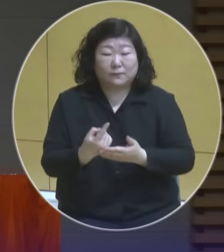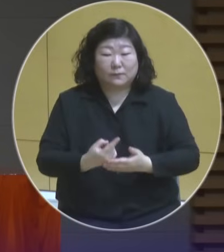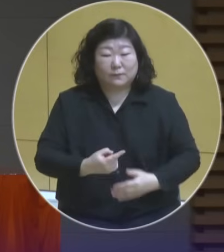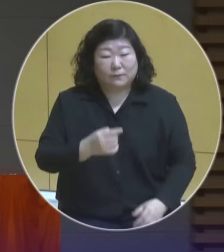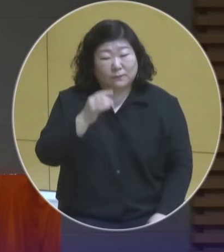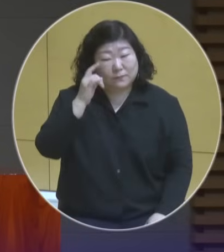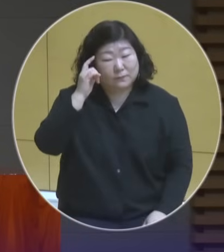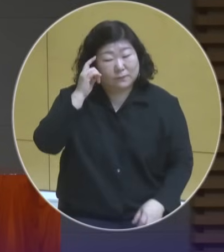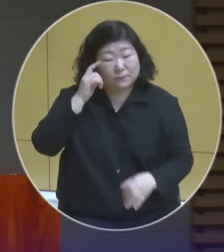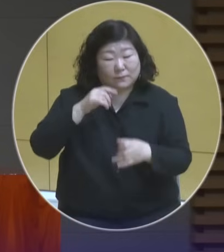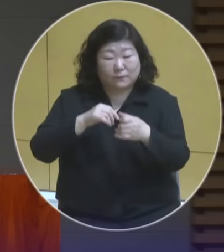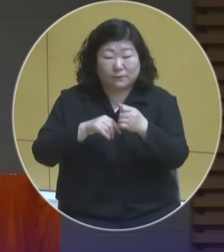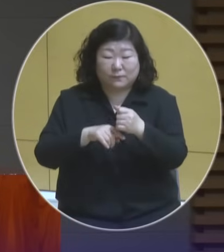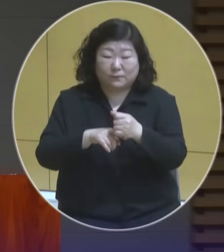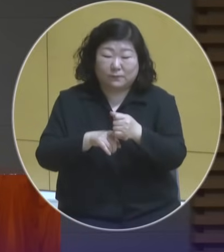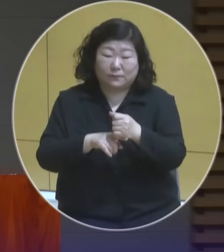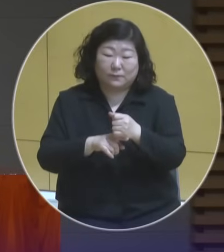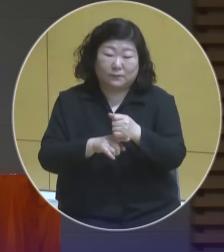임하시고